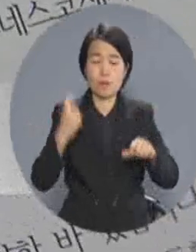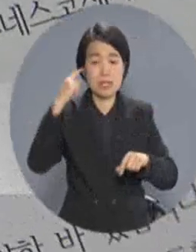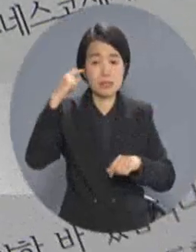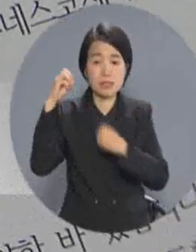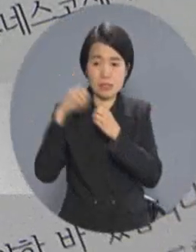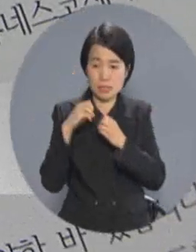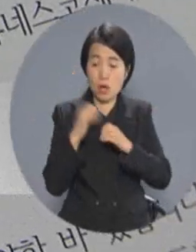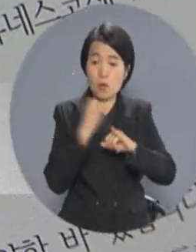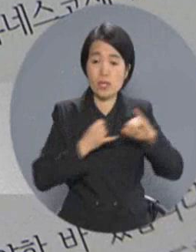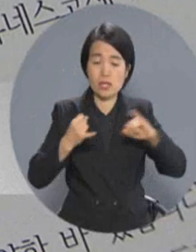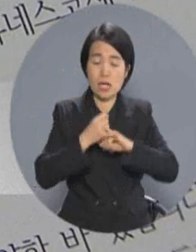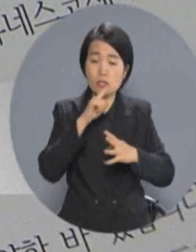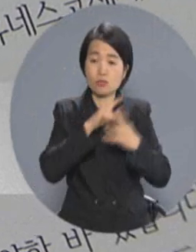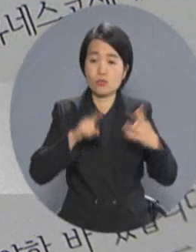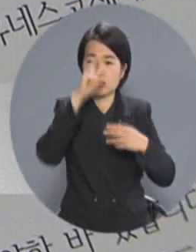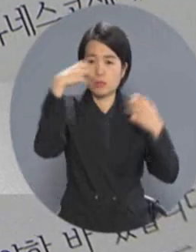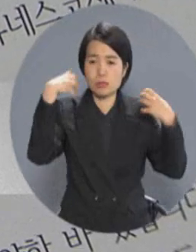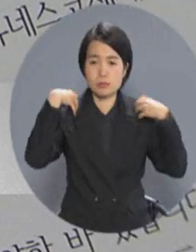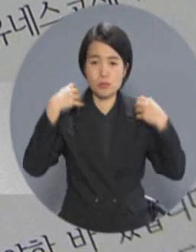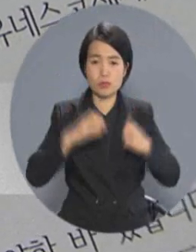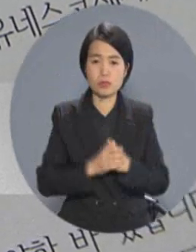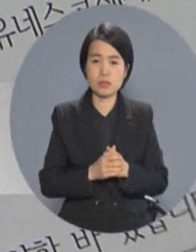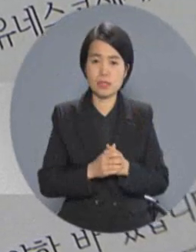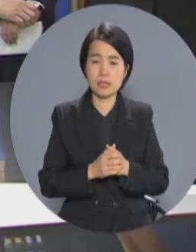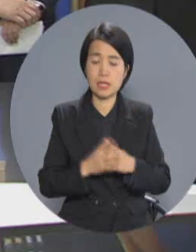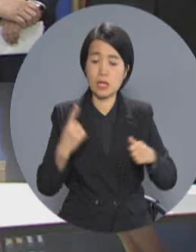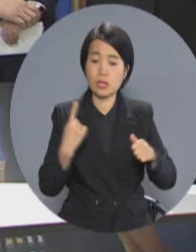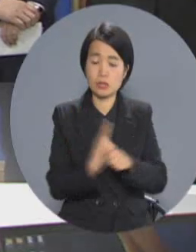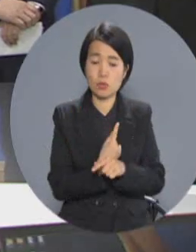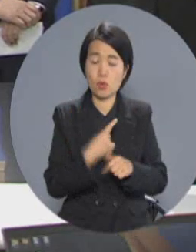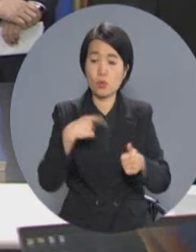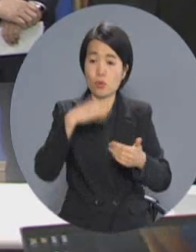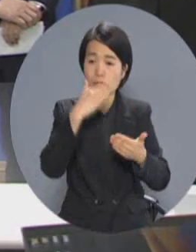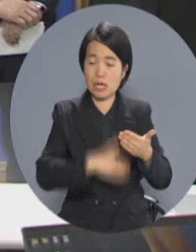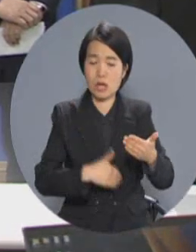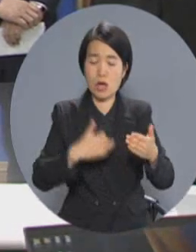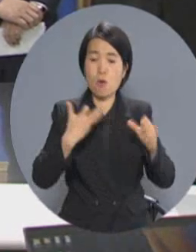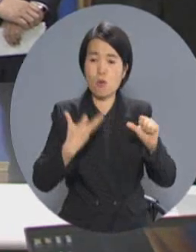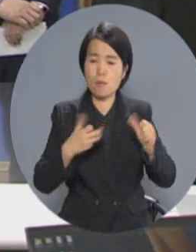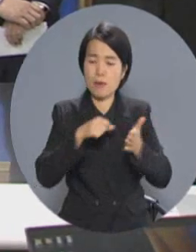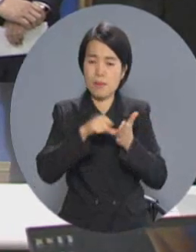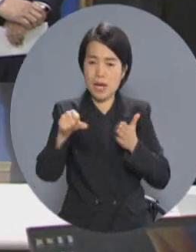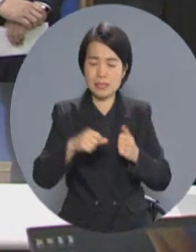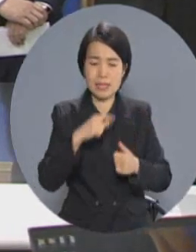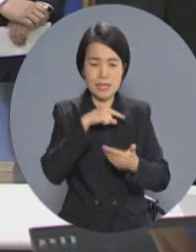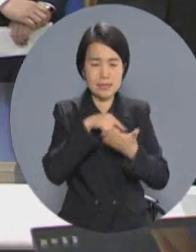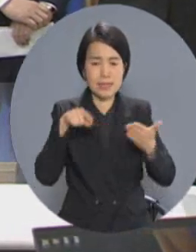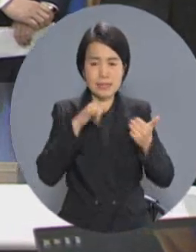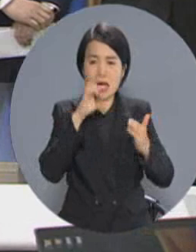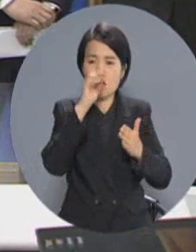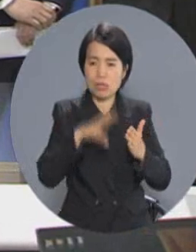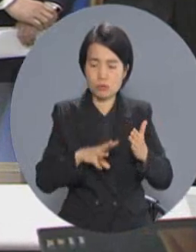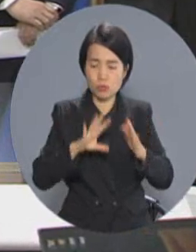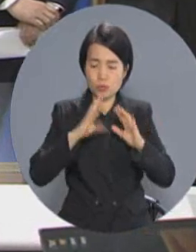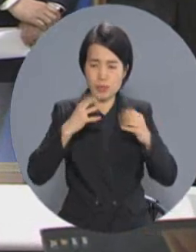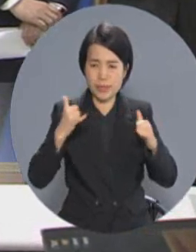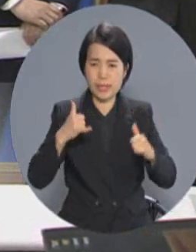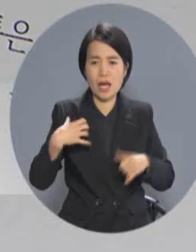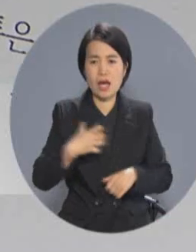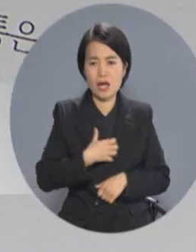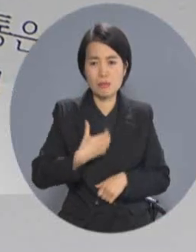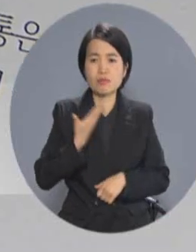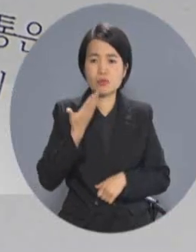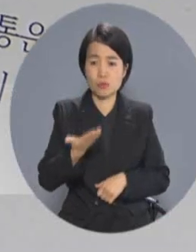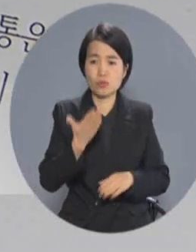계승을 공약했던 윤석열 정부가 개정 교육 과정에 5.18을 삭제해서 희생자와 광주, 국민에게 아픔을